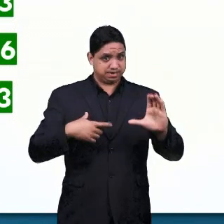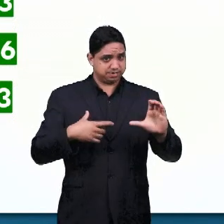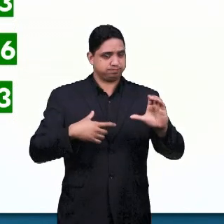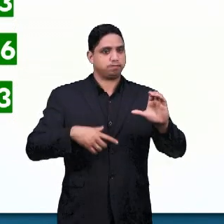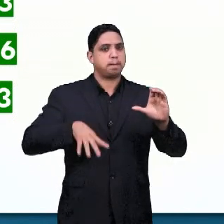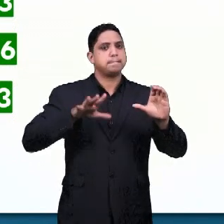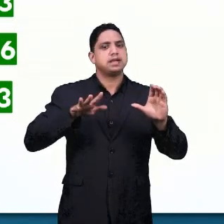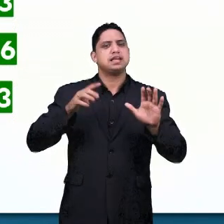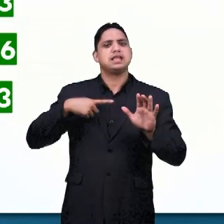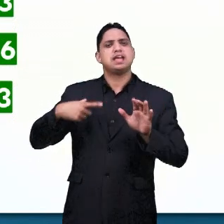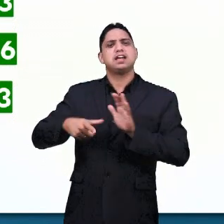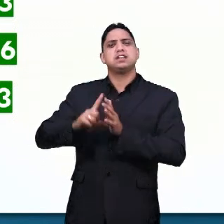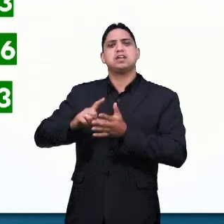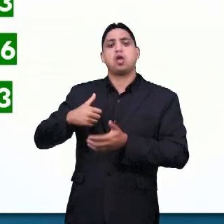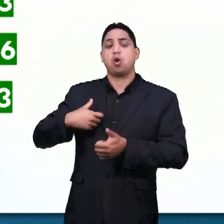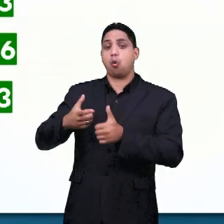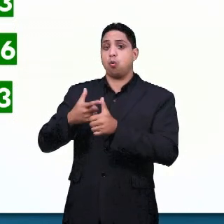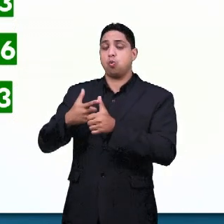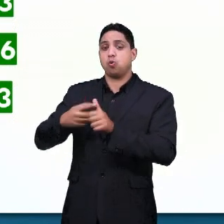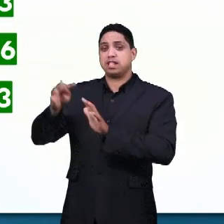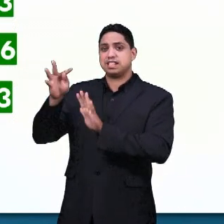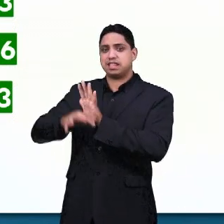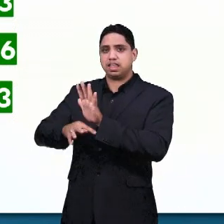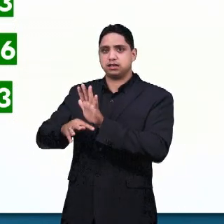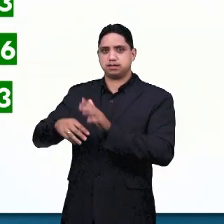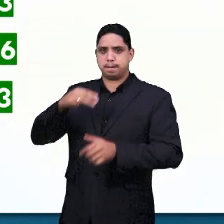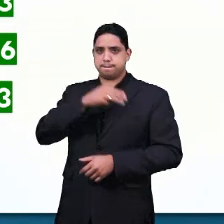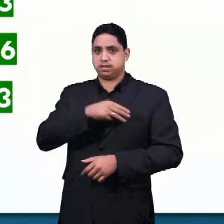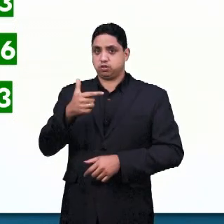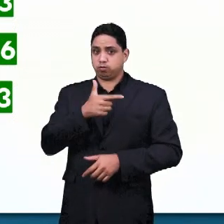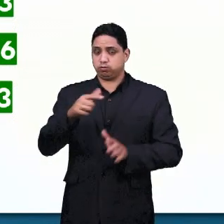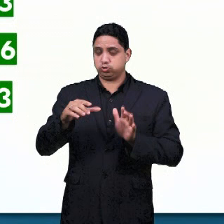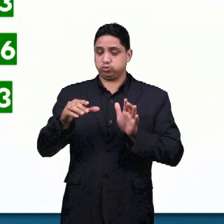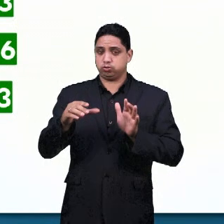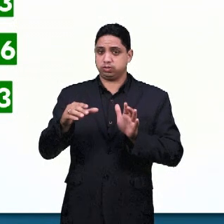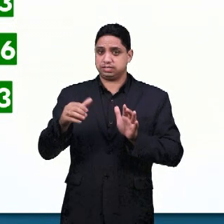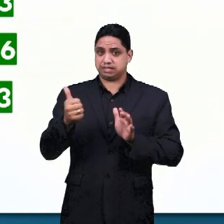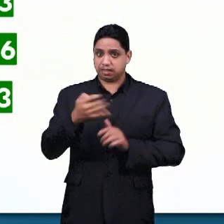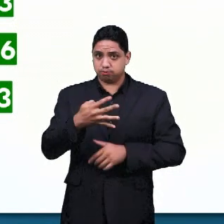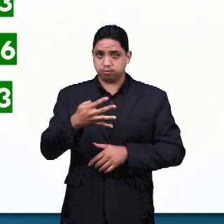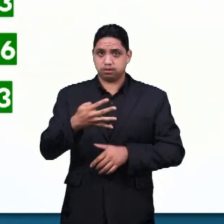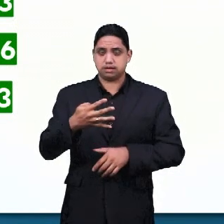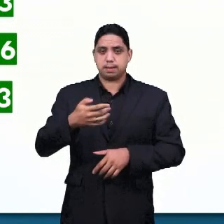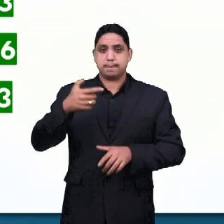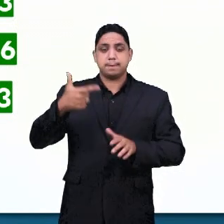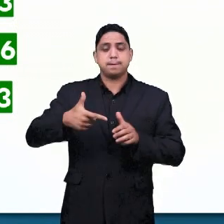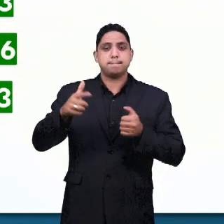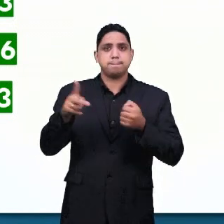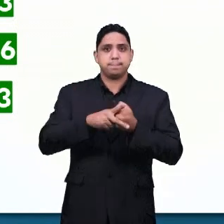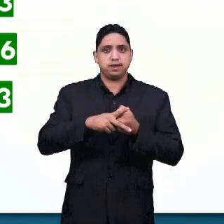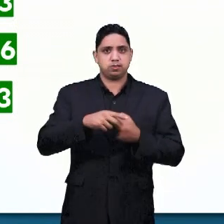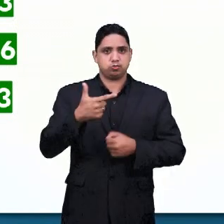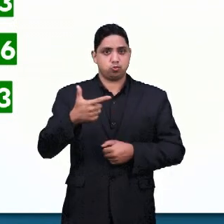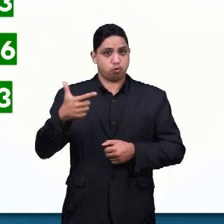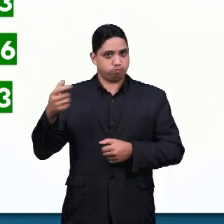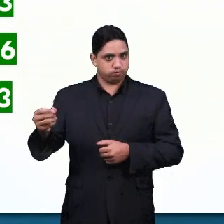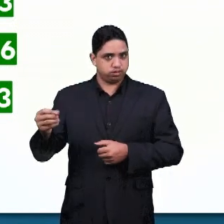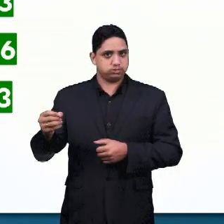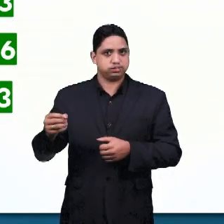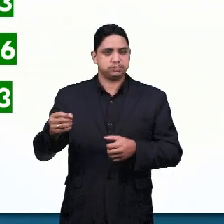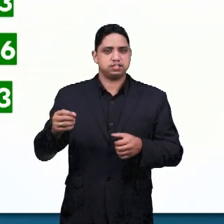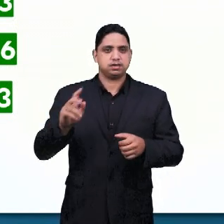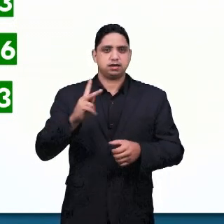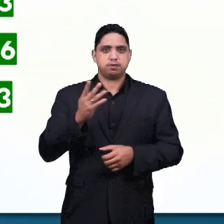répondez. Quel texte? Matthieu 22, 14, 2 Pierre chapitre 2, verset 20, Hébreux chapitre 10,